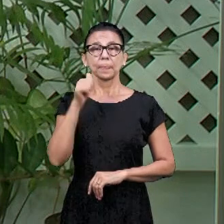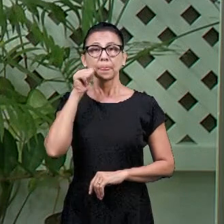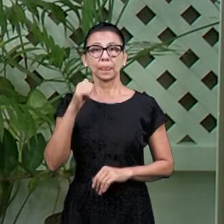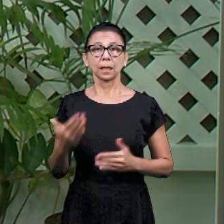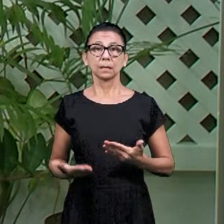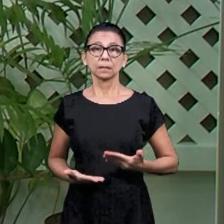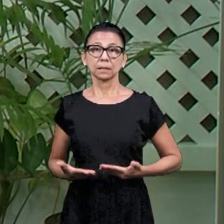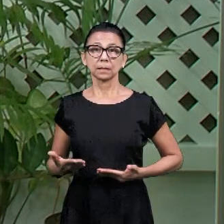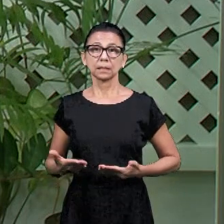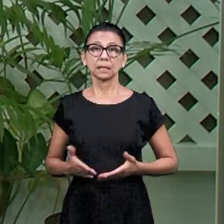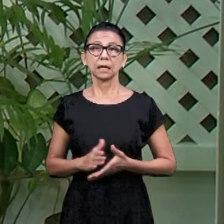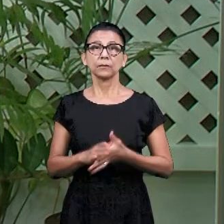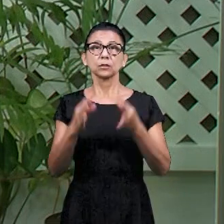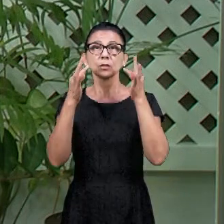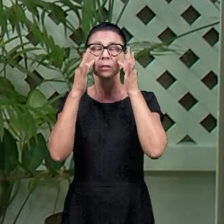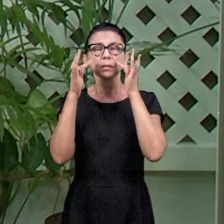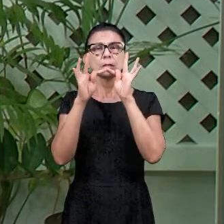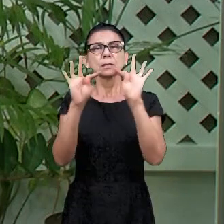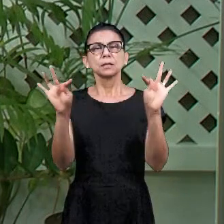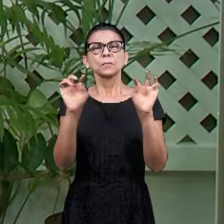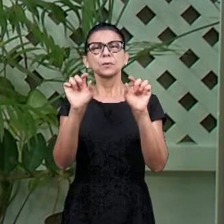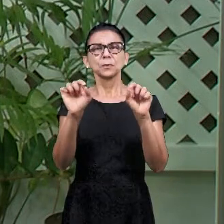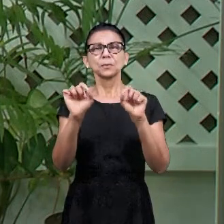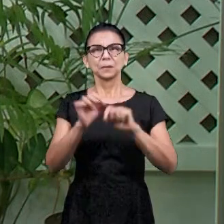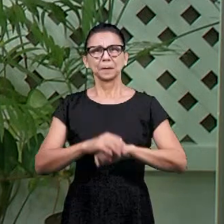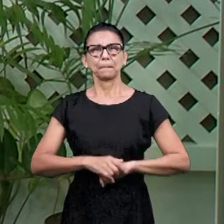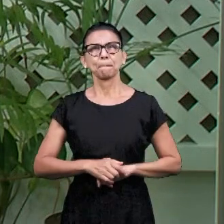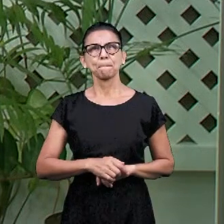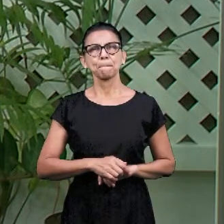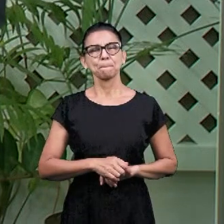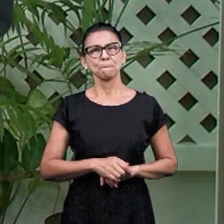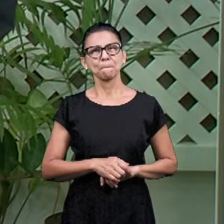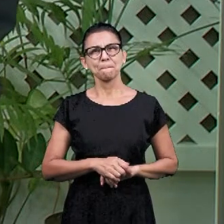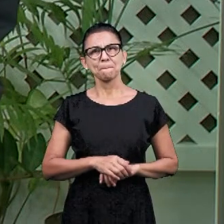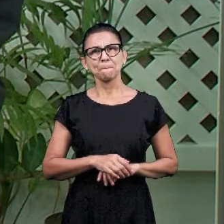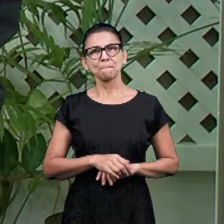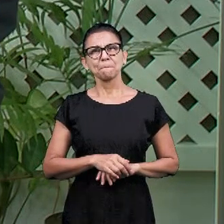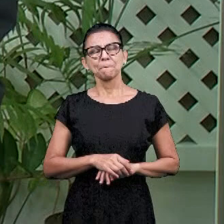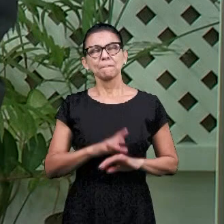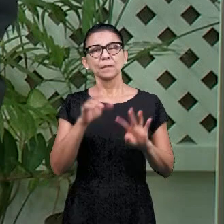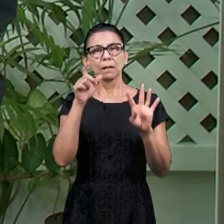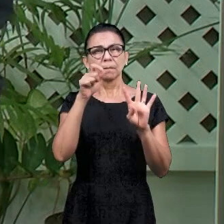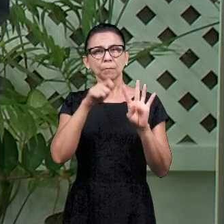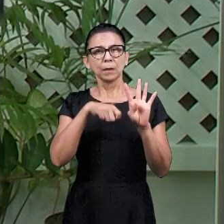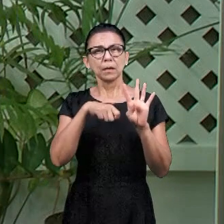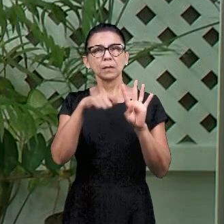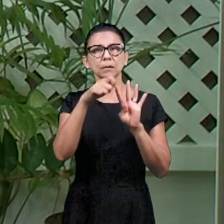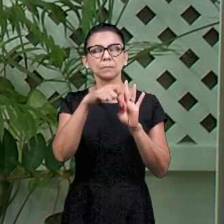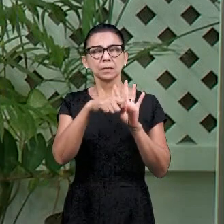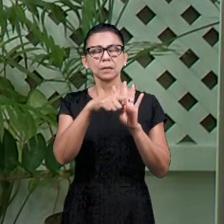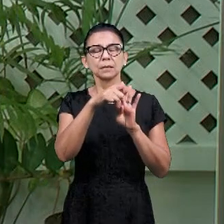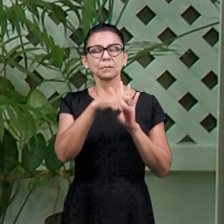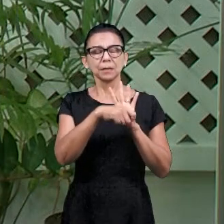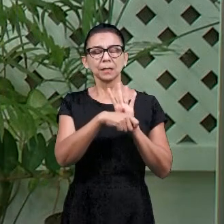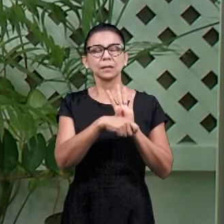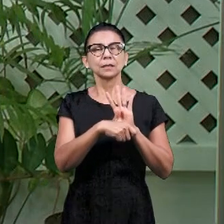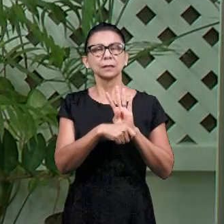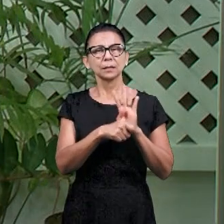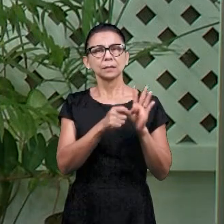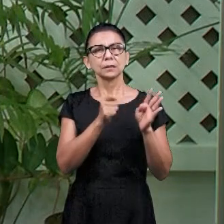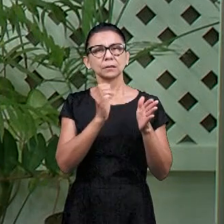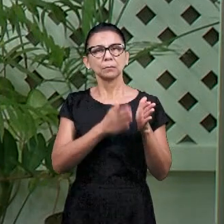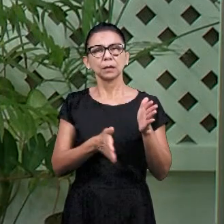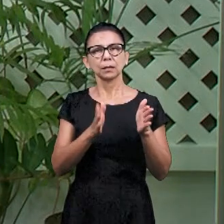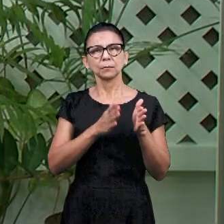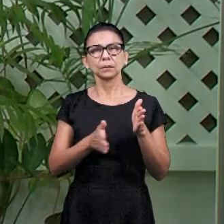traditionnel et son témoignage a été celui-ci. Elle réservait mensuellement ce qu'elle avait